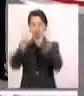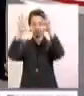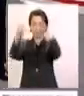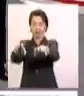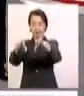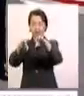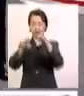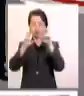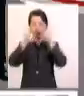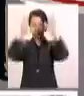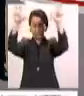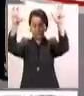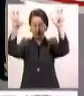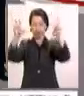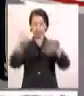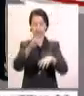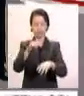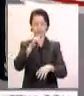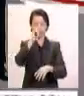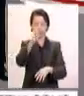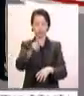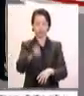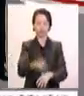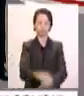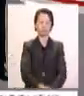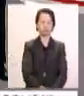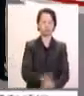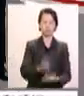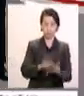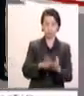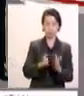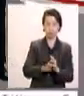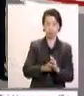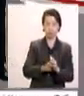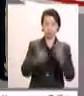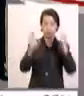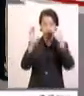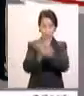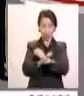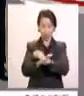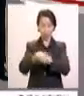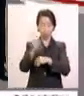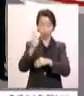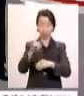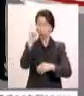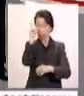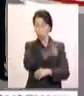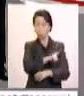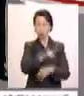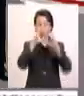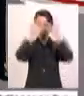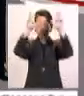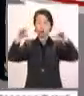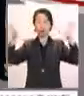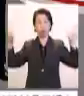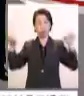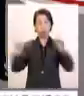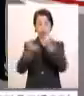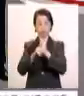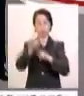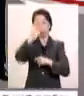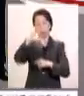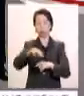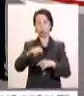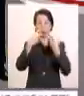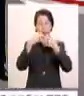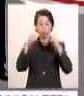mas. Dan pastinya. Maksudnya, ini cabaran yang lebih getir kerana naga boleh terbang, gajah tak boleh terbang.